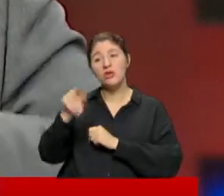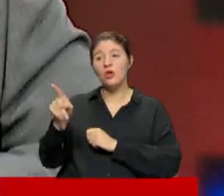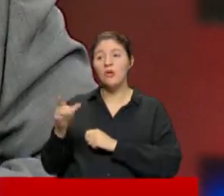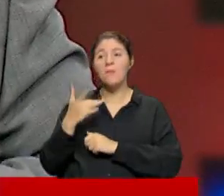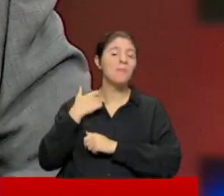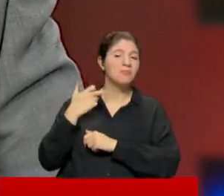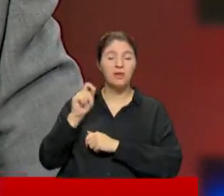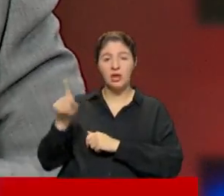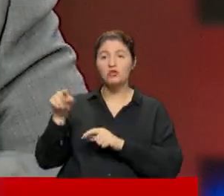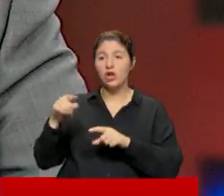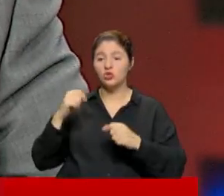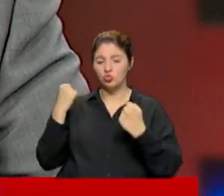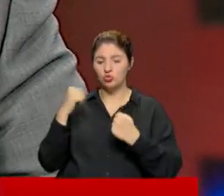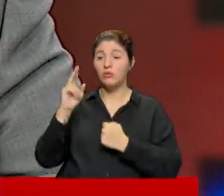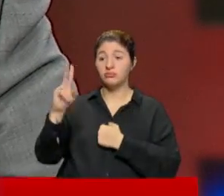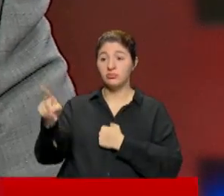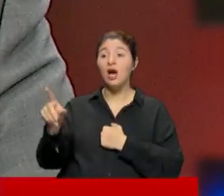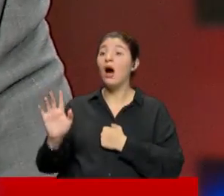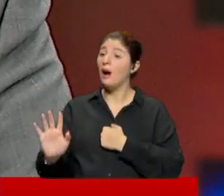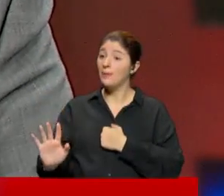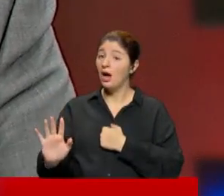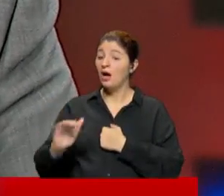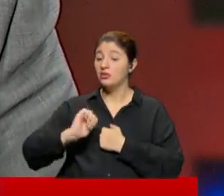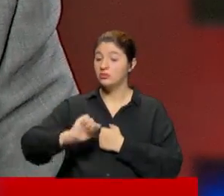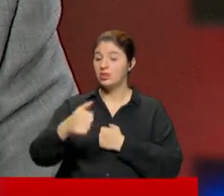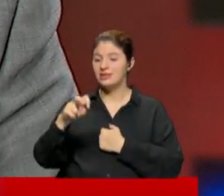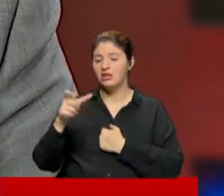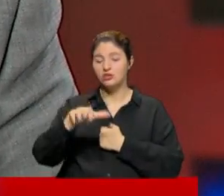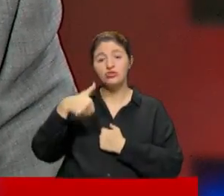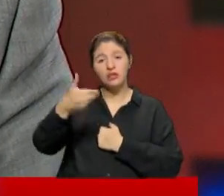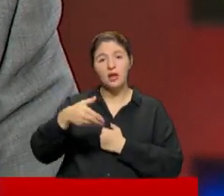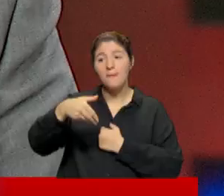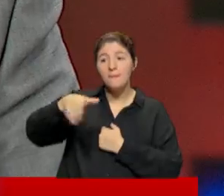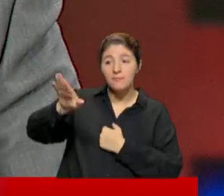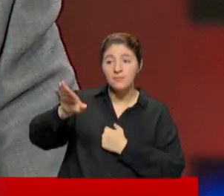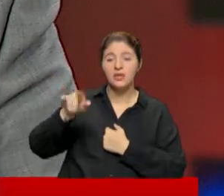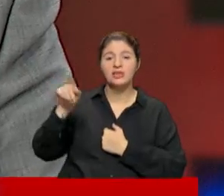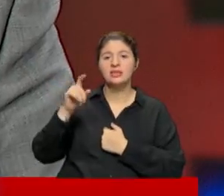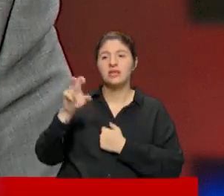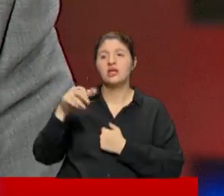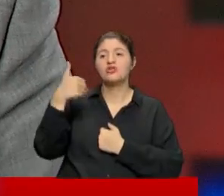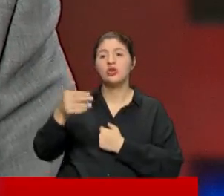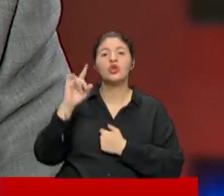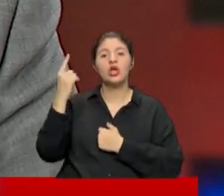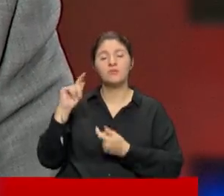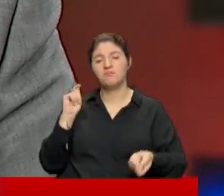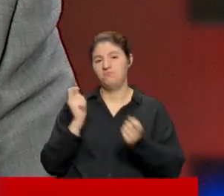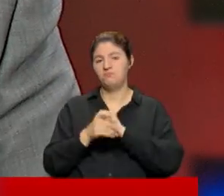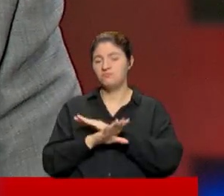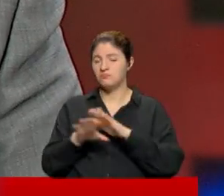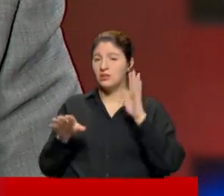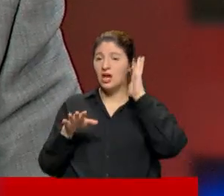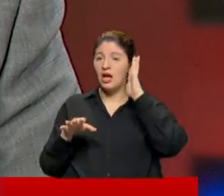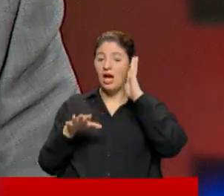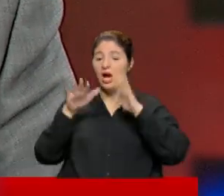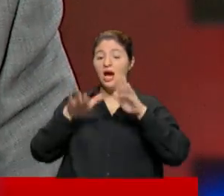an güçsüz şu an Kudret sizde ama 8 ay sonra gideceksiniz 8 ay sonra ülkenin yönetimi değişecek